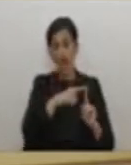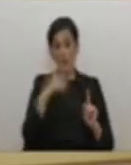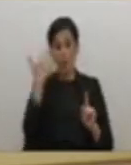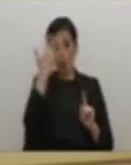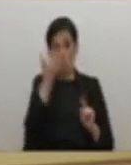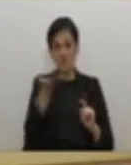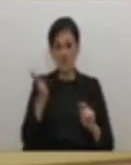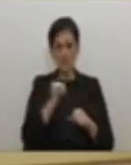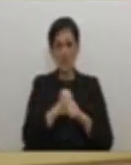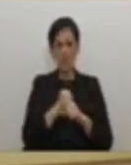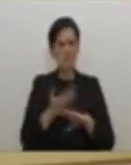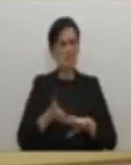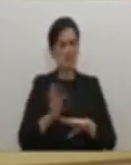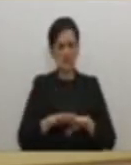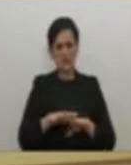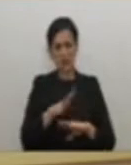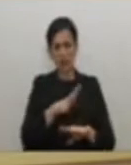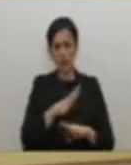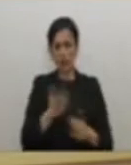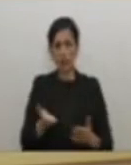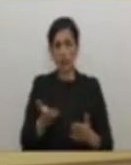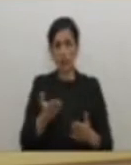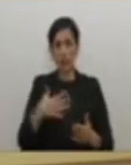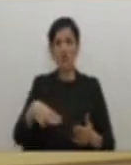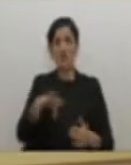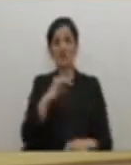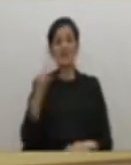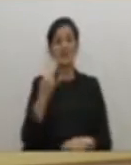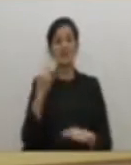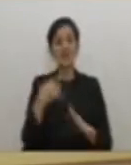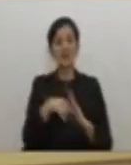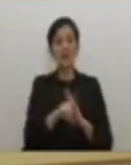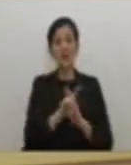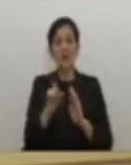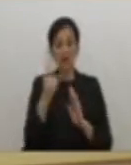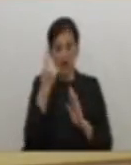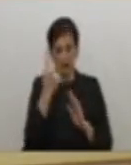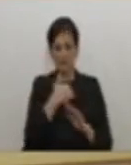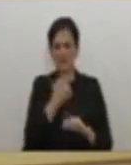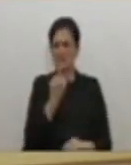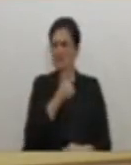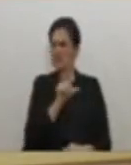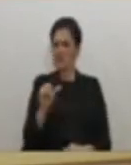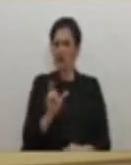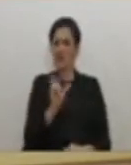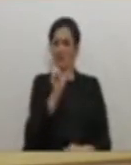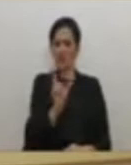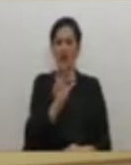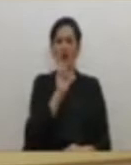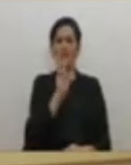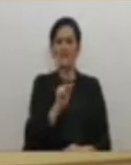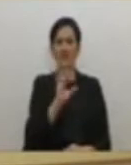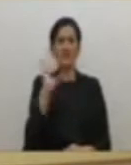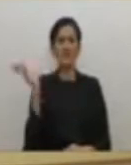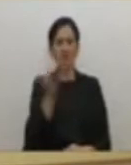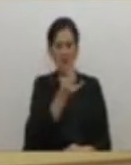რაც ძალიან მძიმე იყო ქვეყნის ინტერესებიდან გამომდინარე, მაგრამ ერთი რაღაც მინდა ცალსახად გითხრათ და ყველამ ცალსახად ვიცოდეთ,